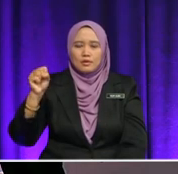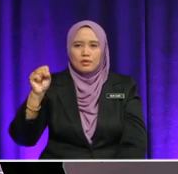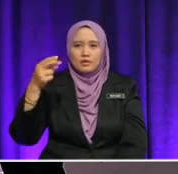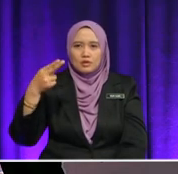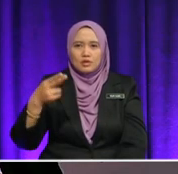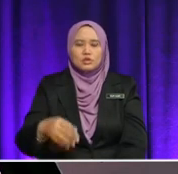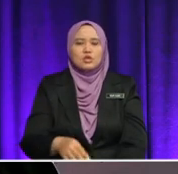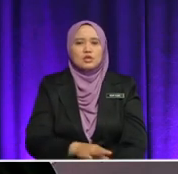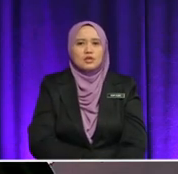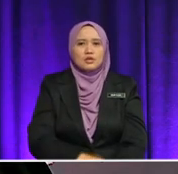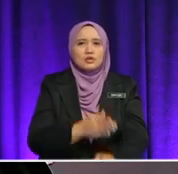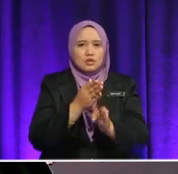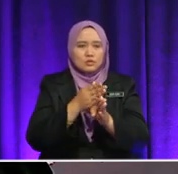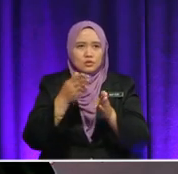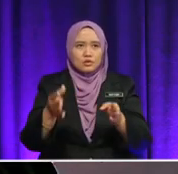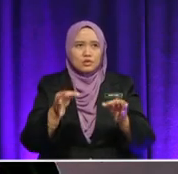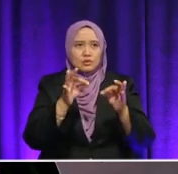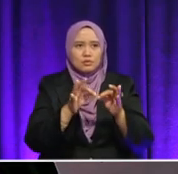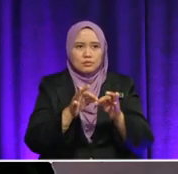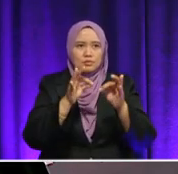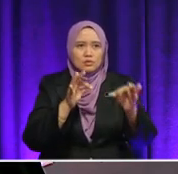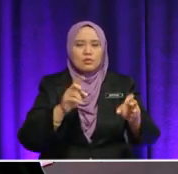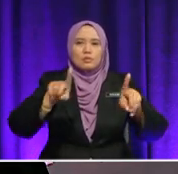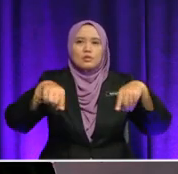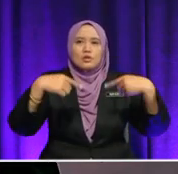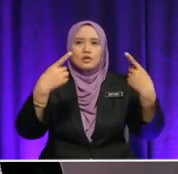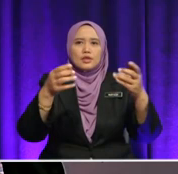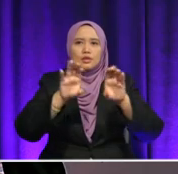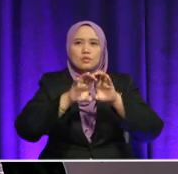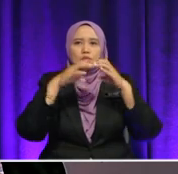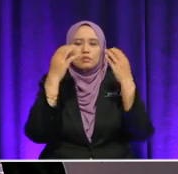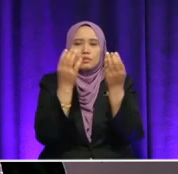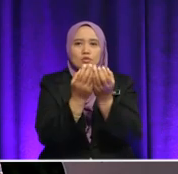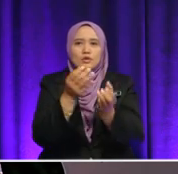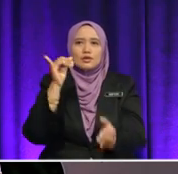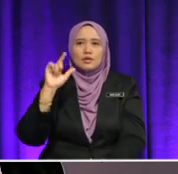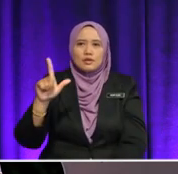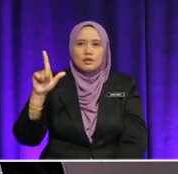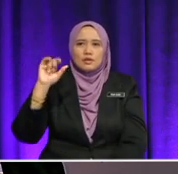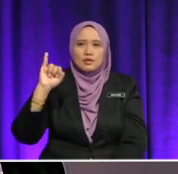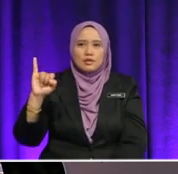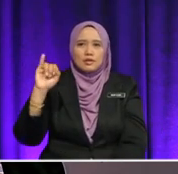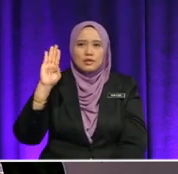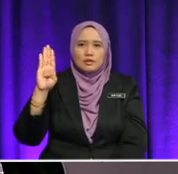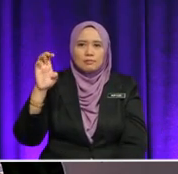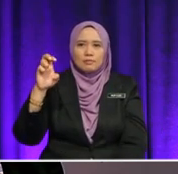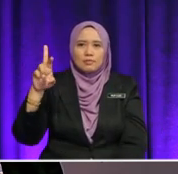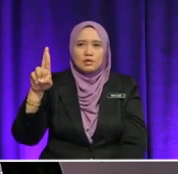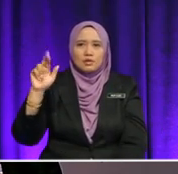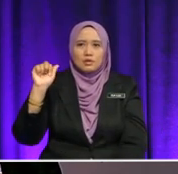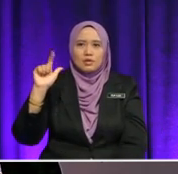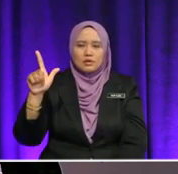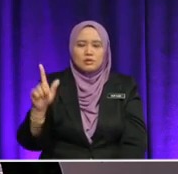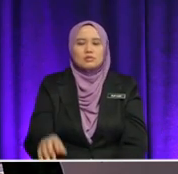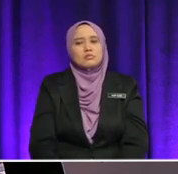kemudiannya dia berpindah kepada Patih Librani jadi orang biasa dia merupakan ahli